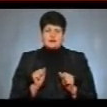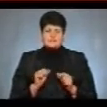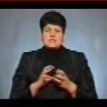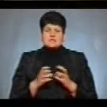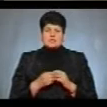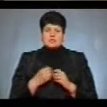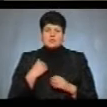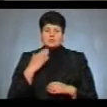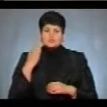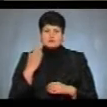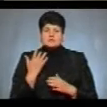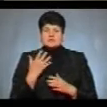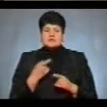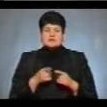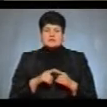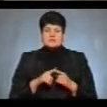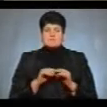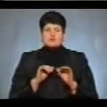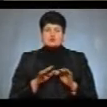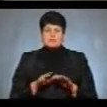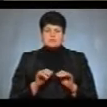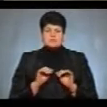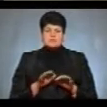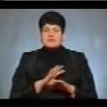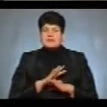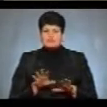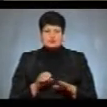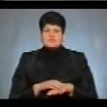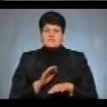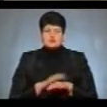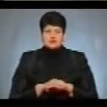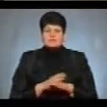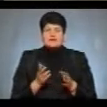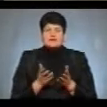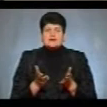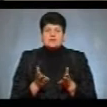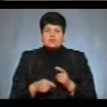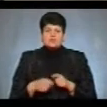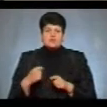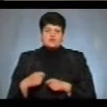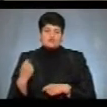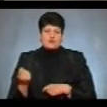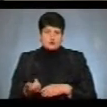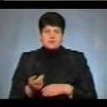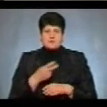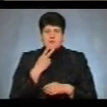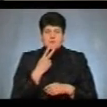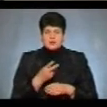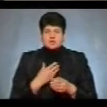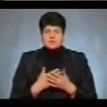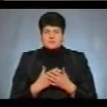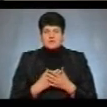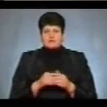результат голосування, оскільки це більш такі процедурні речі, тобто не було зафіксовано якихось таких пошкоджень. Ми бачили, наприклад, в